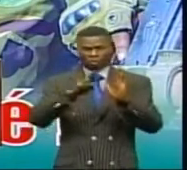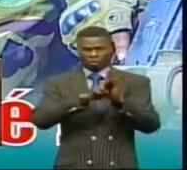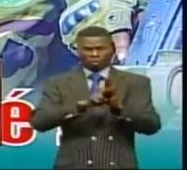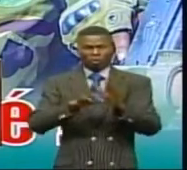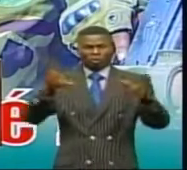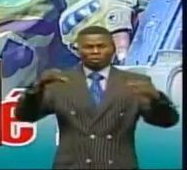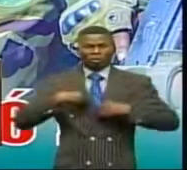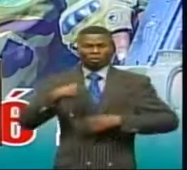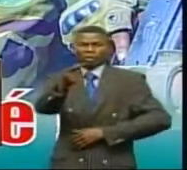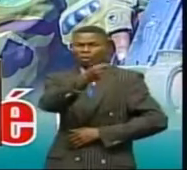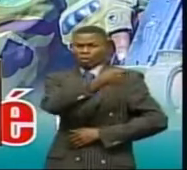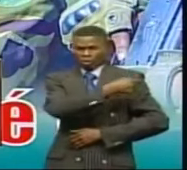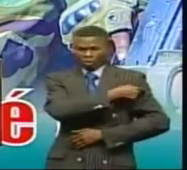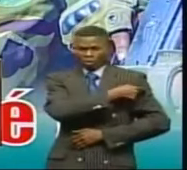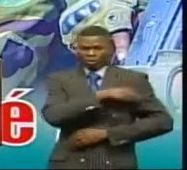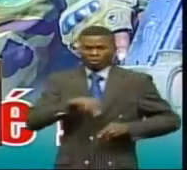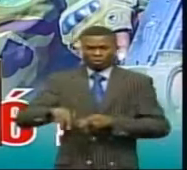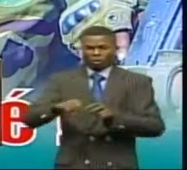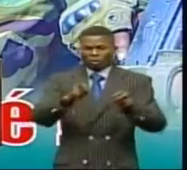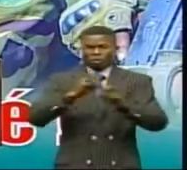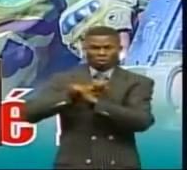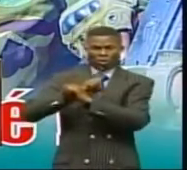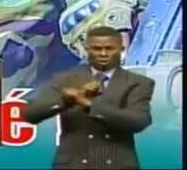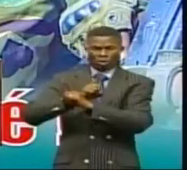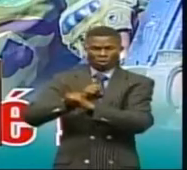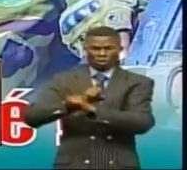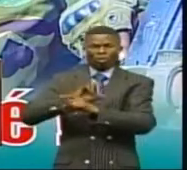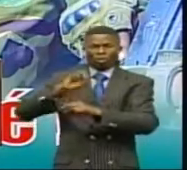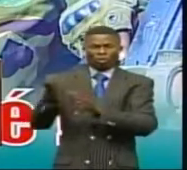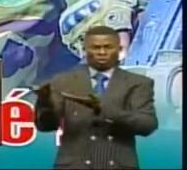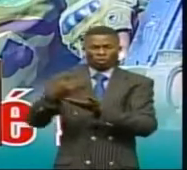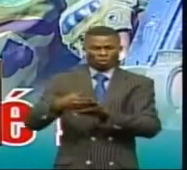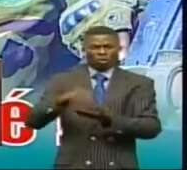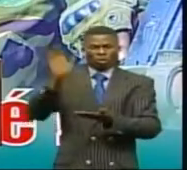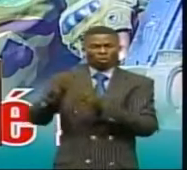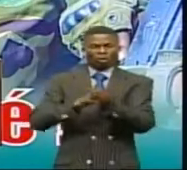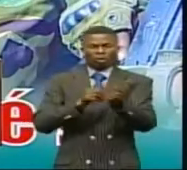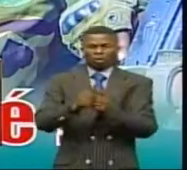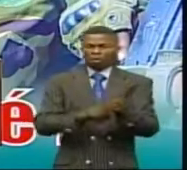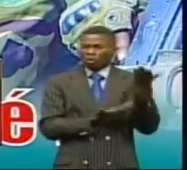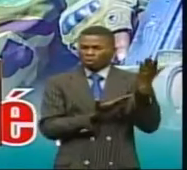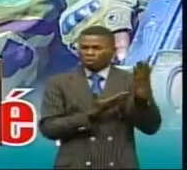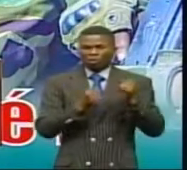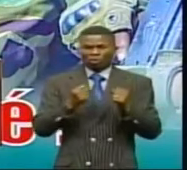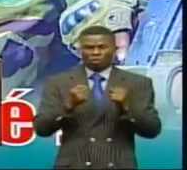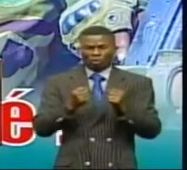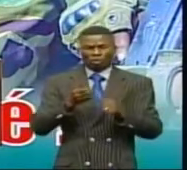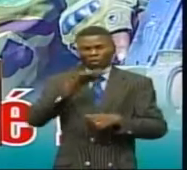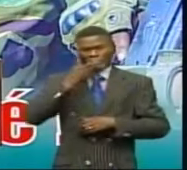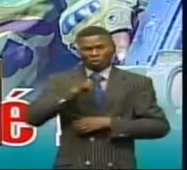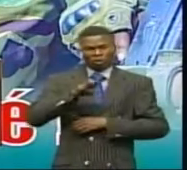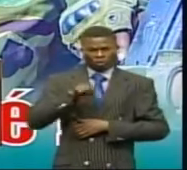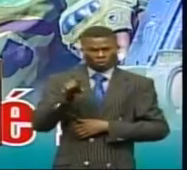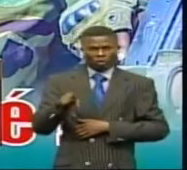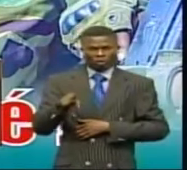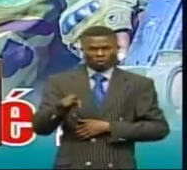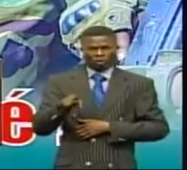vaccination comme moyen de prévention des nouvelles vagues et ou pour minimiser l'impact au cas où elles surviendraient.